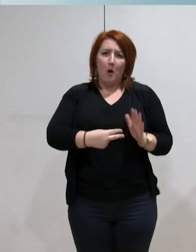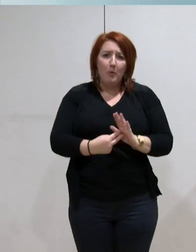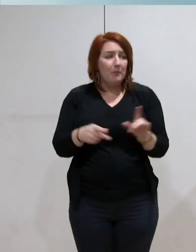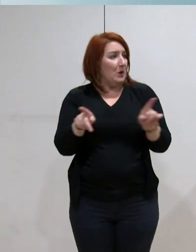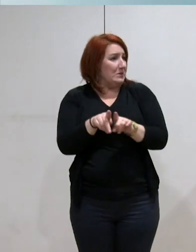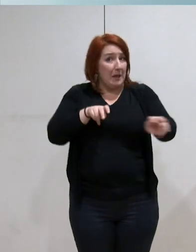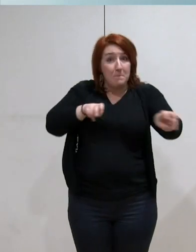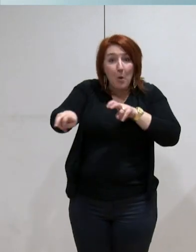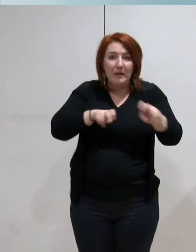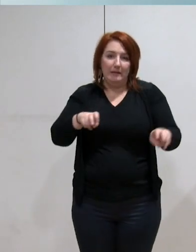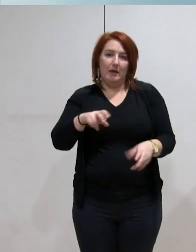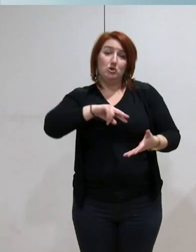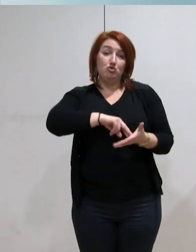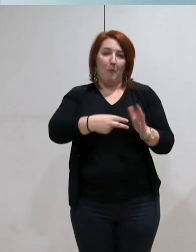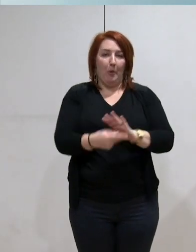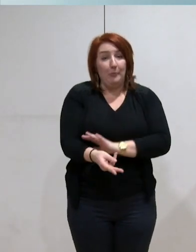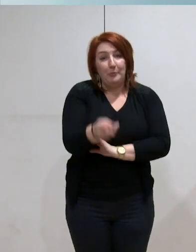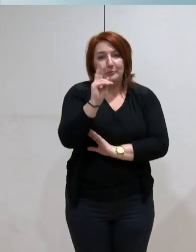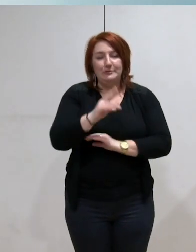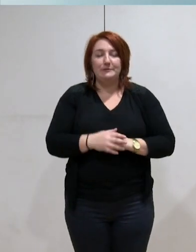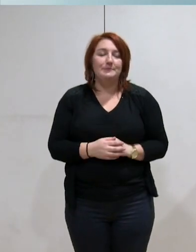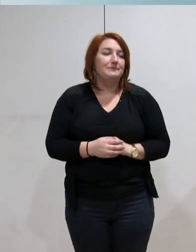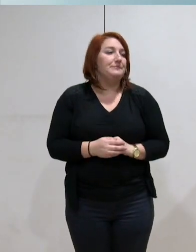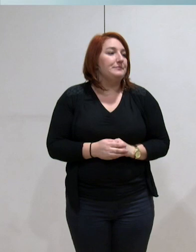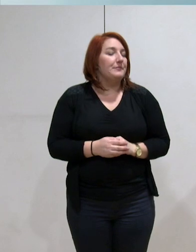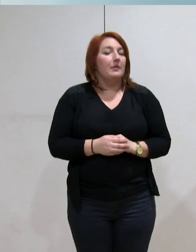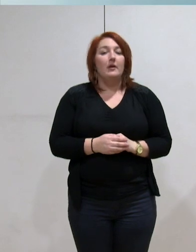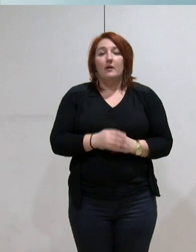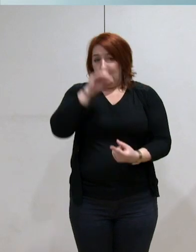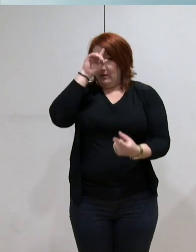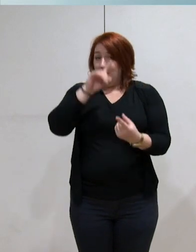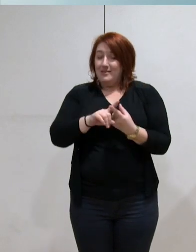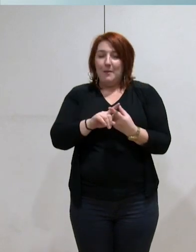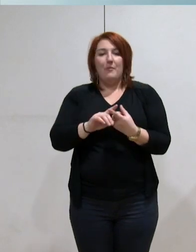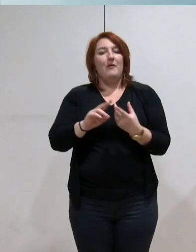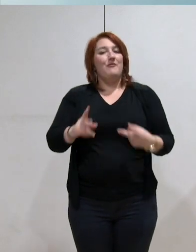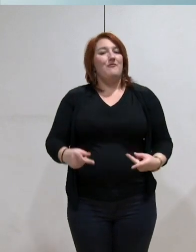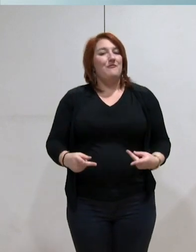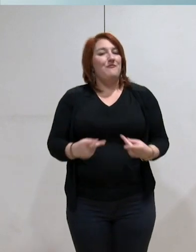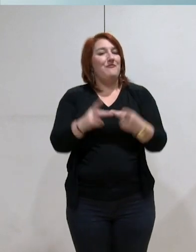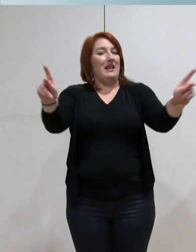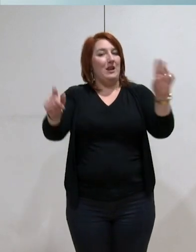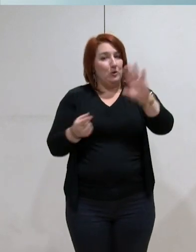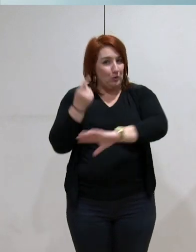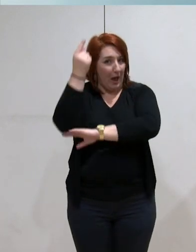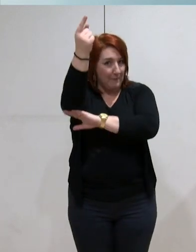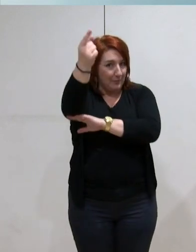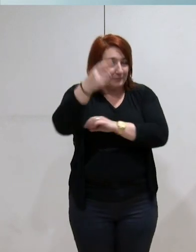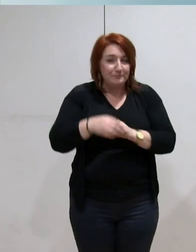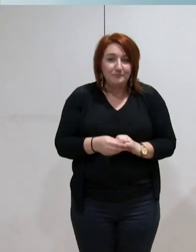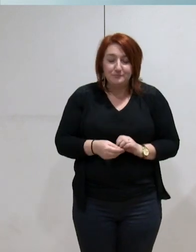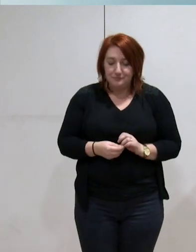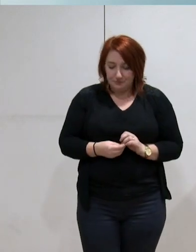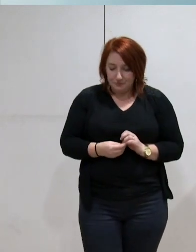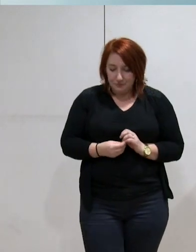alors rapidement pour ce qui concerne le pôle de la ville durable je peux balayer quelques